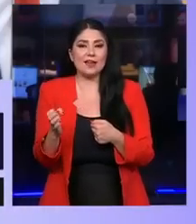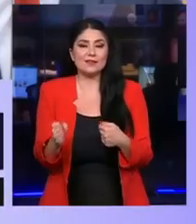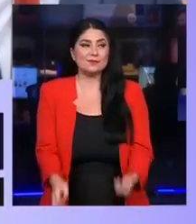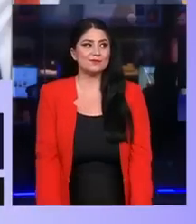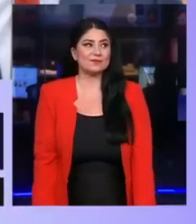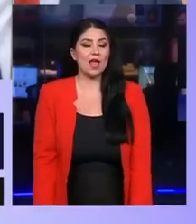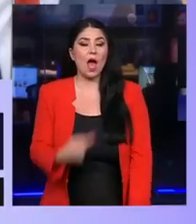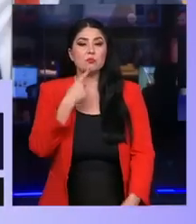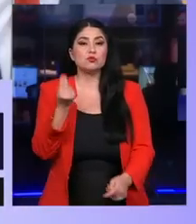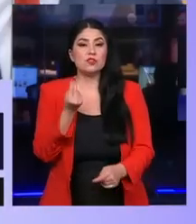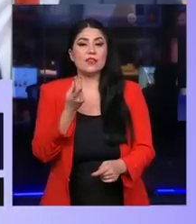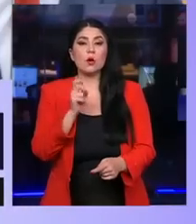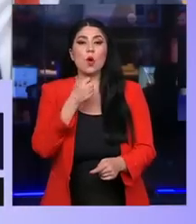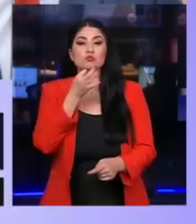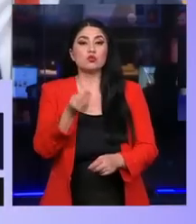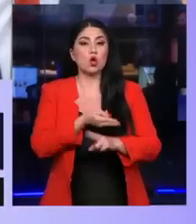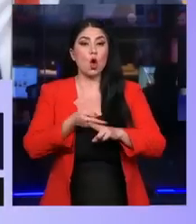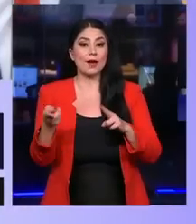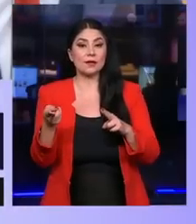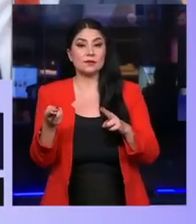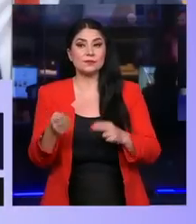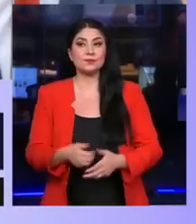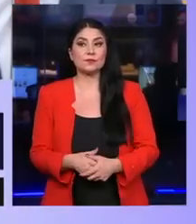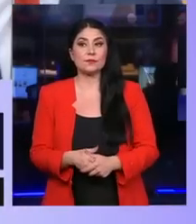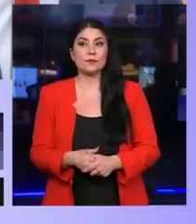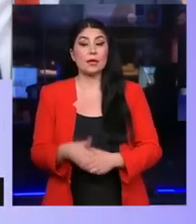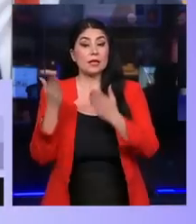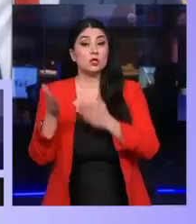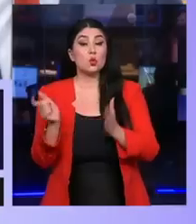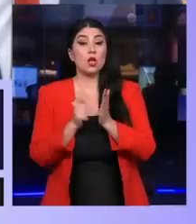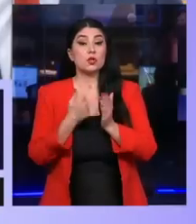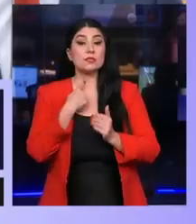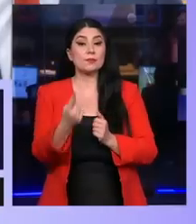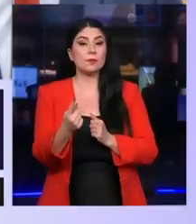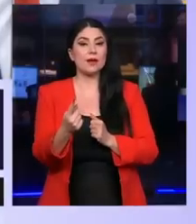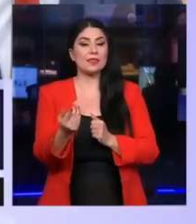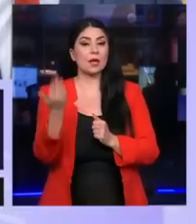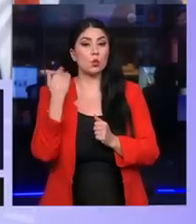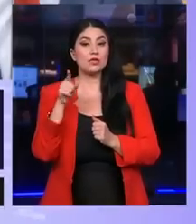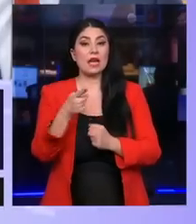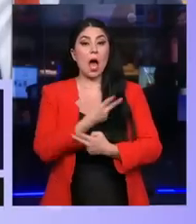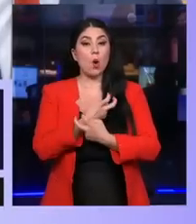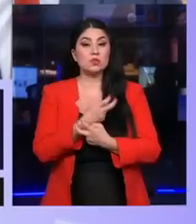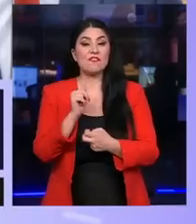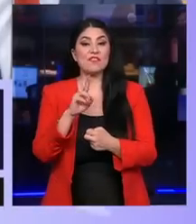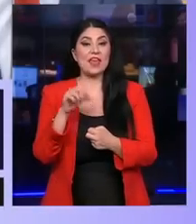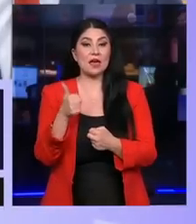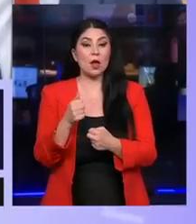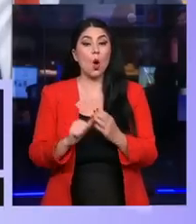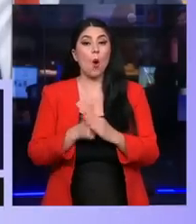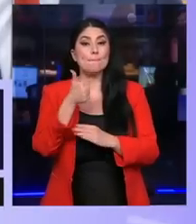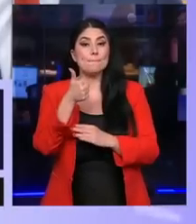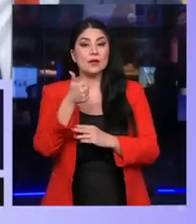ceva, numai că n-a zis corect. Eu am cerut săptămâna trecută în Austria, la Viena, o